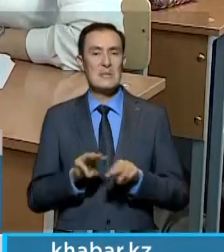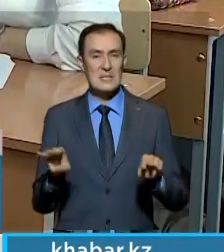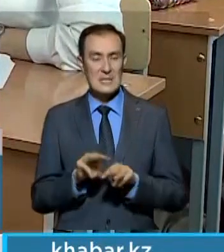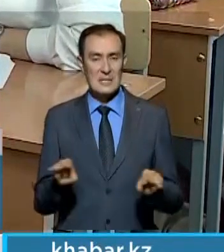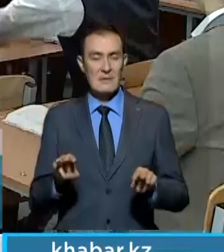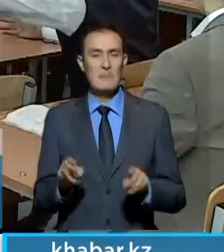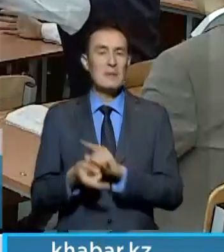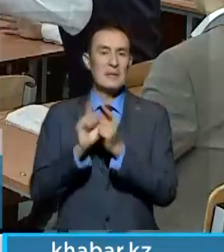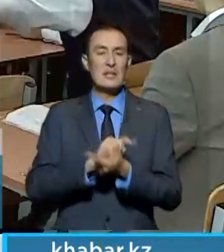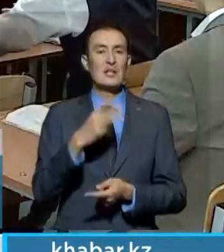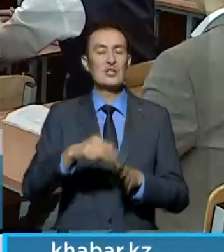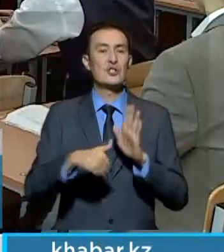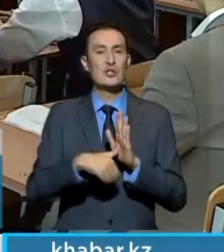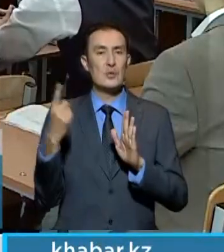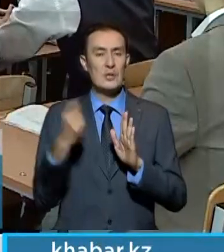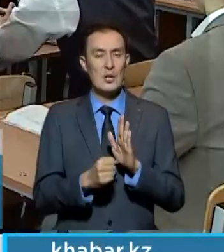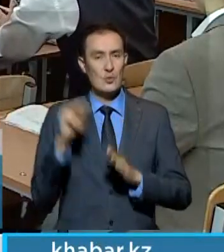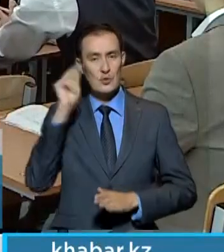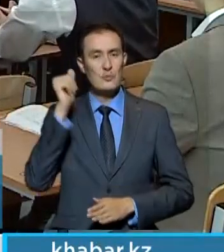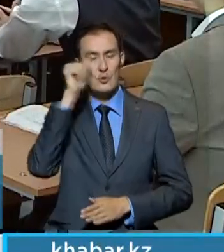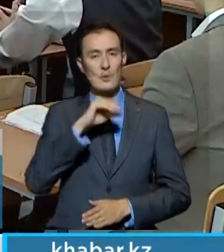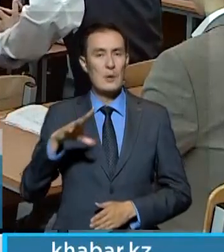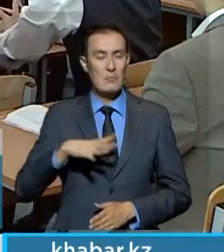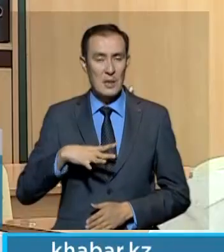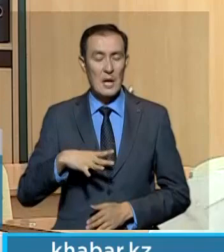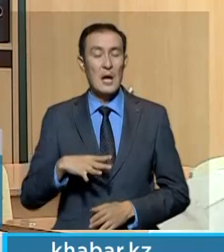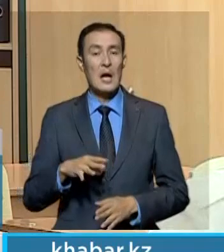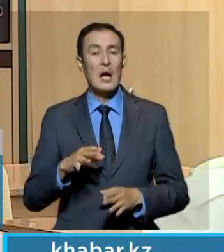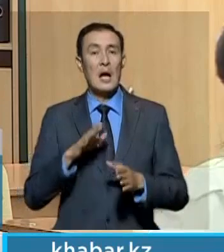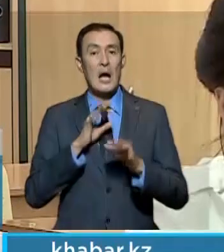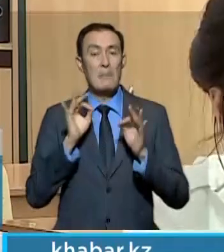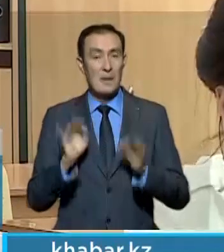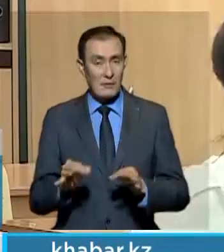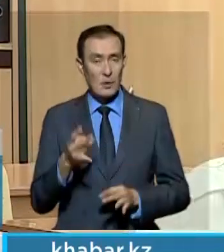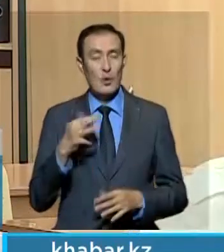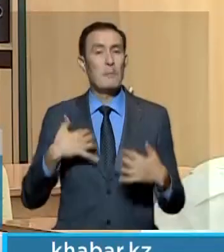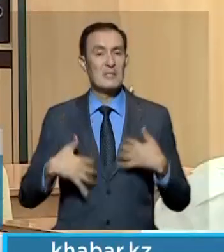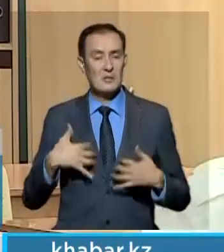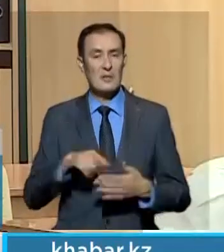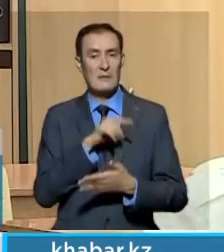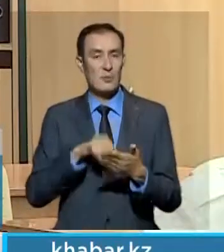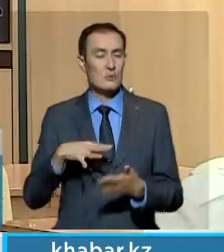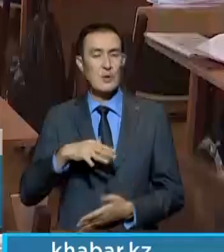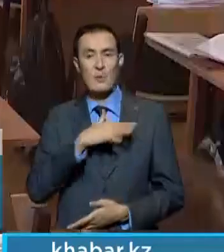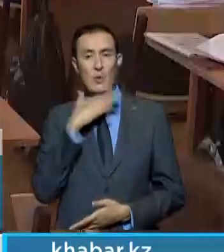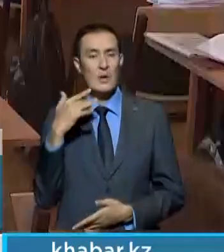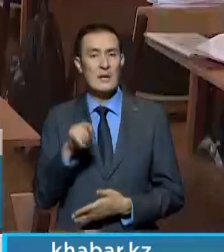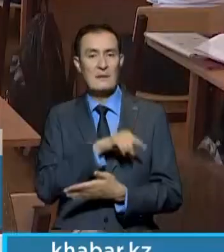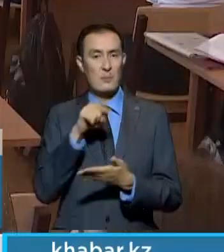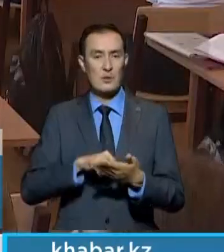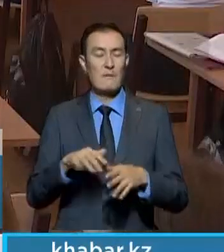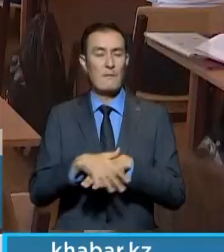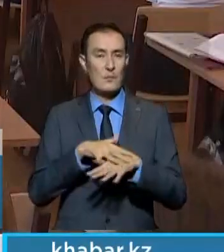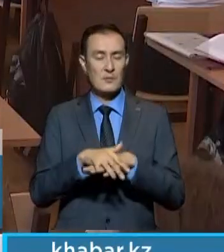Министерства перейти на 36-недельный учебный год было оправдано но вот поспешно по ее словам вопрос вызвал много нареканий в обществе